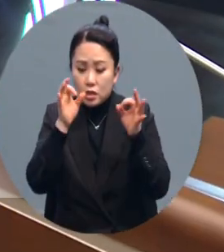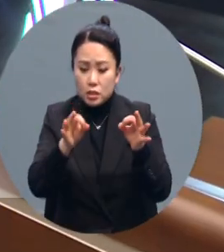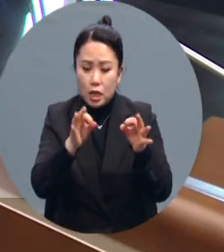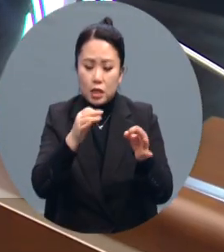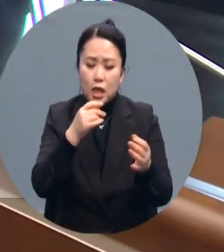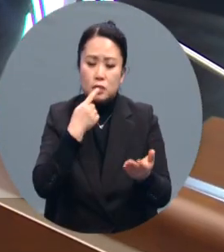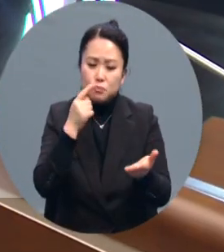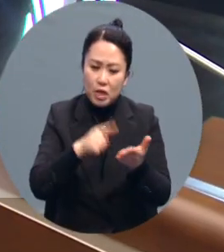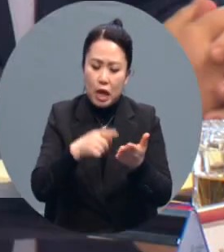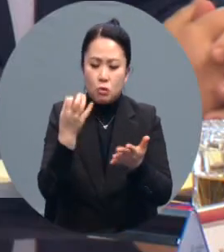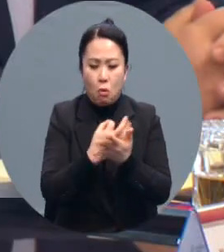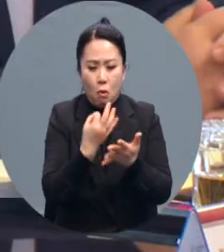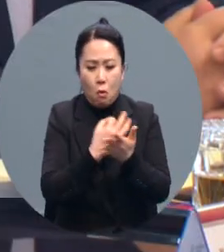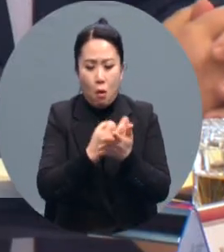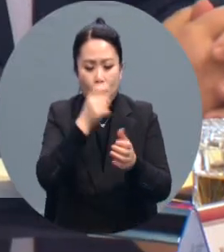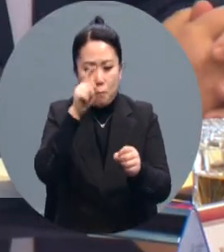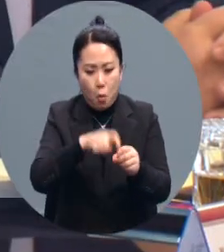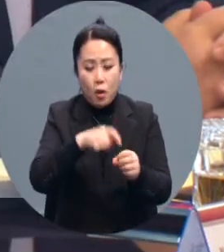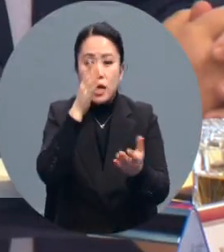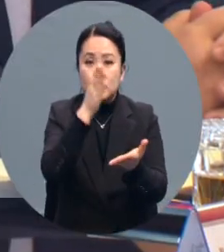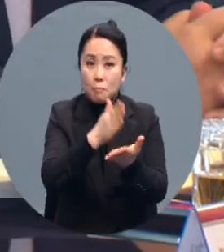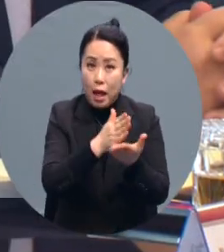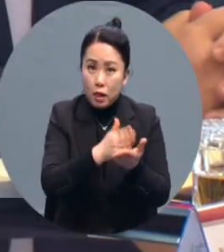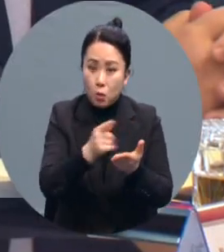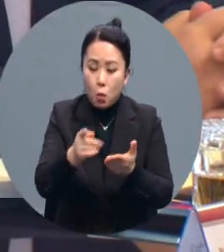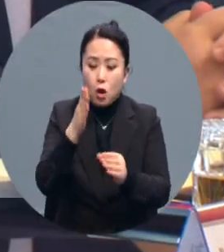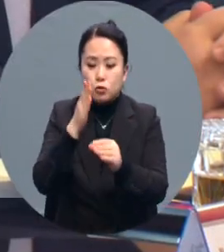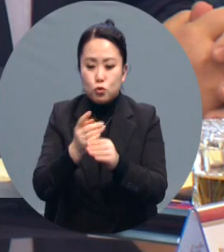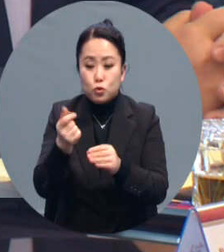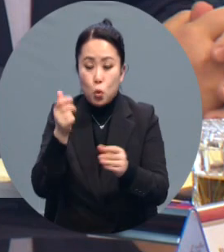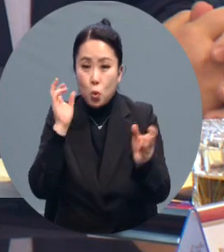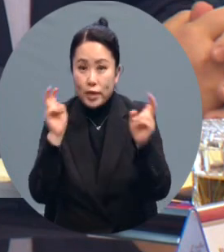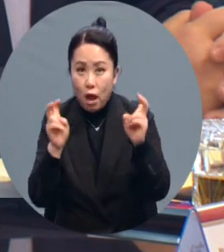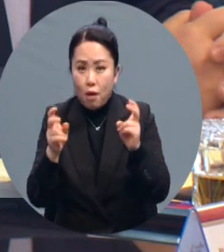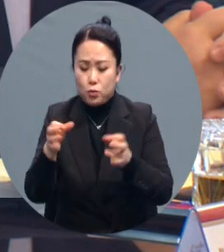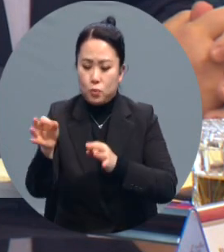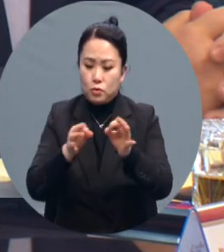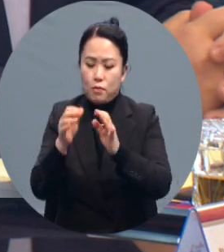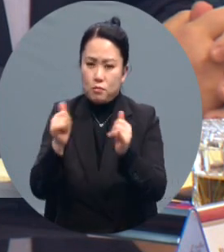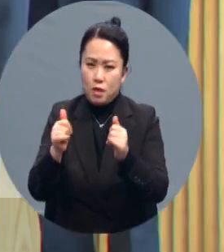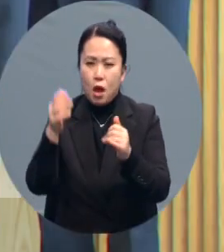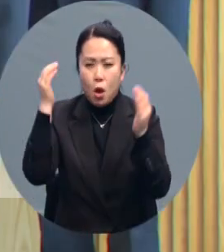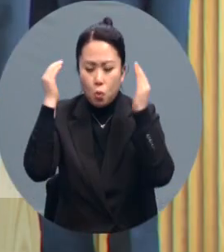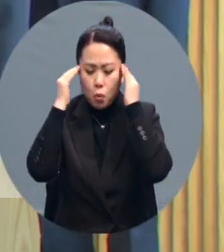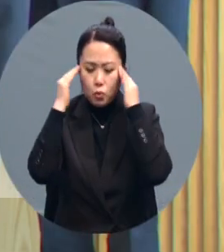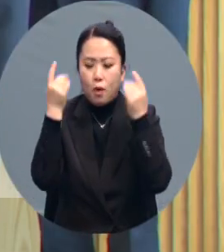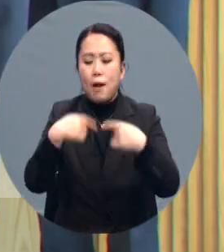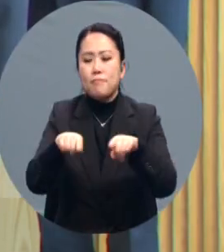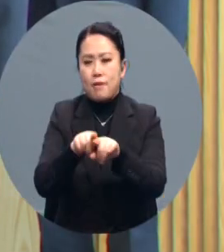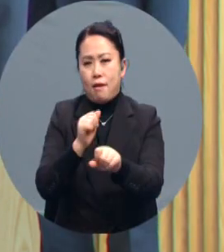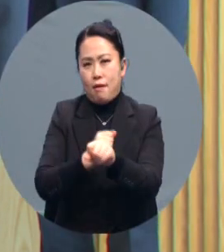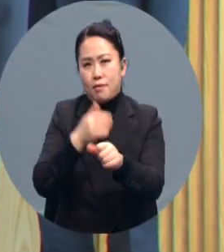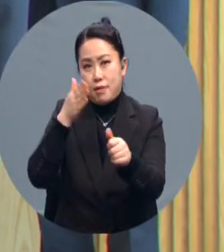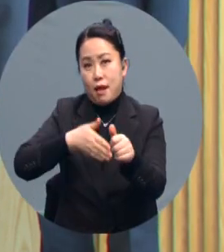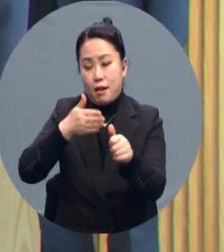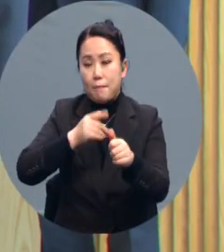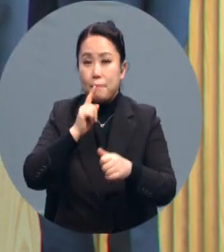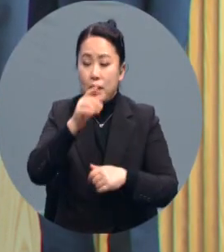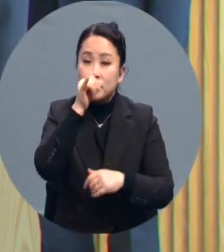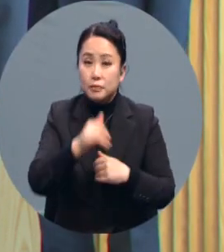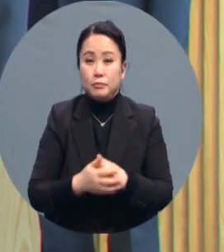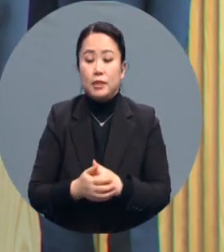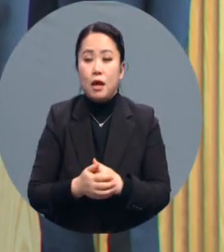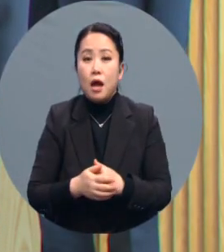말고 지역 중소기업, 소상공인, 금융소비자와 고통을 분담하라는 메시지입니다. 은행 지배구조 개선과